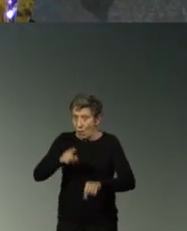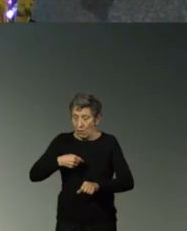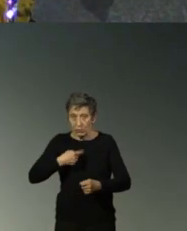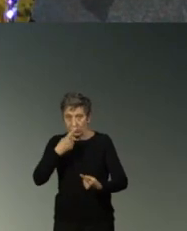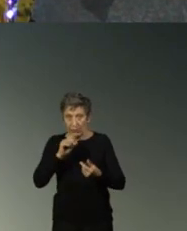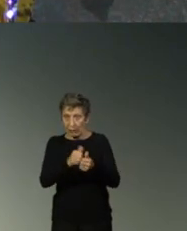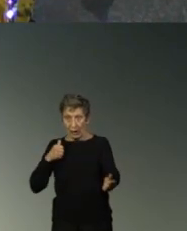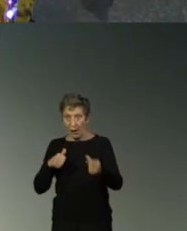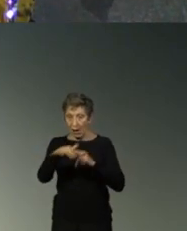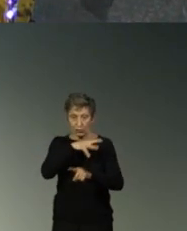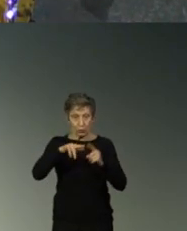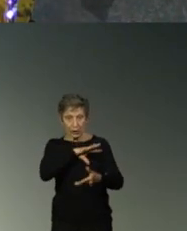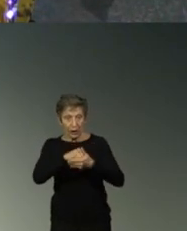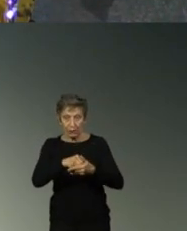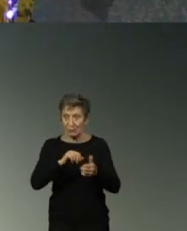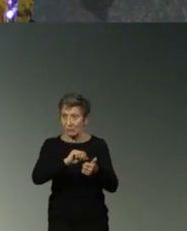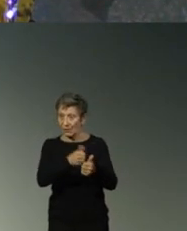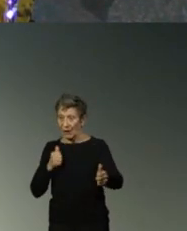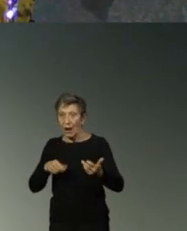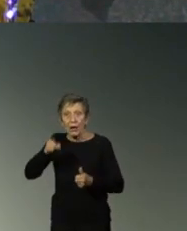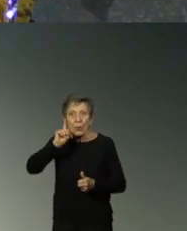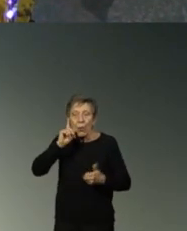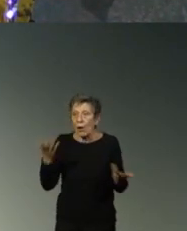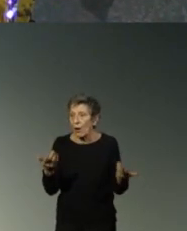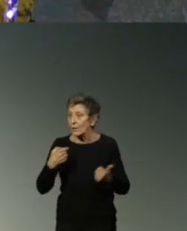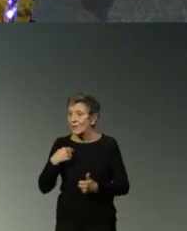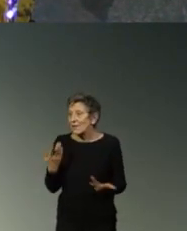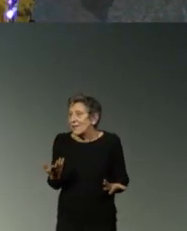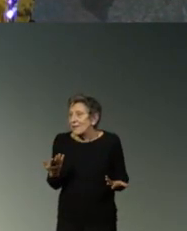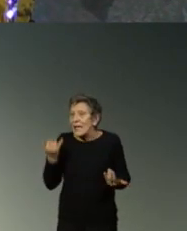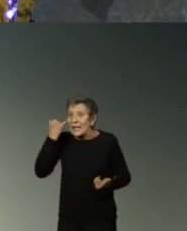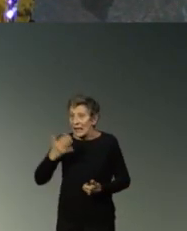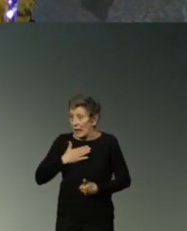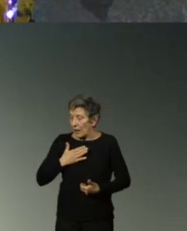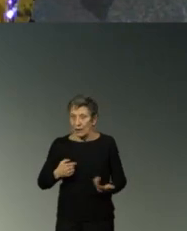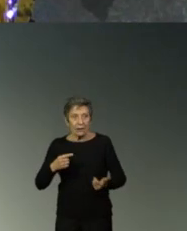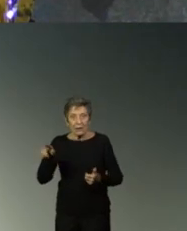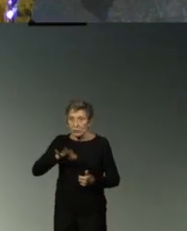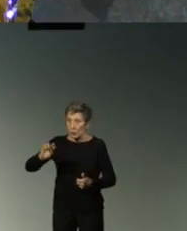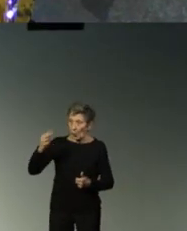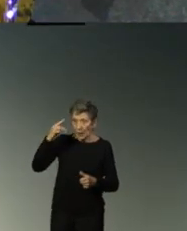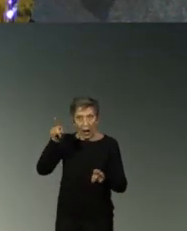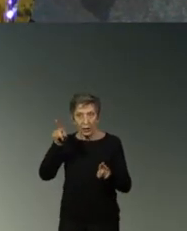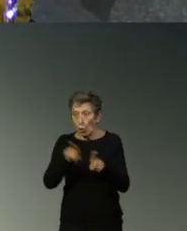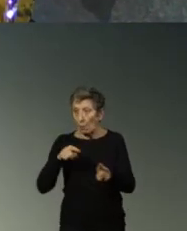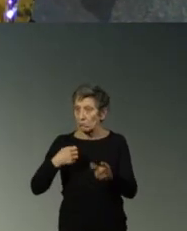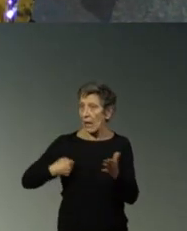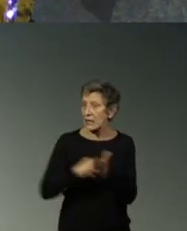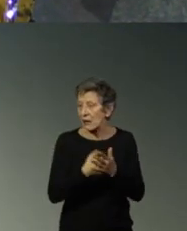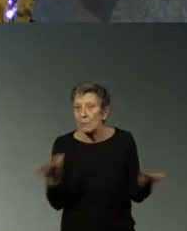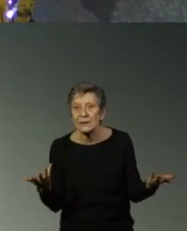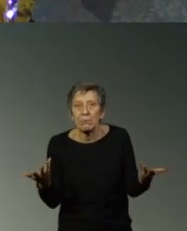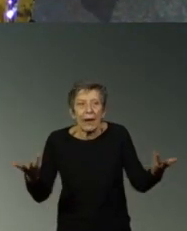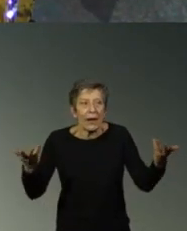que on passe pour des extrémistes quand on pense comme ça. Et pour moi, le fait, par